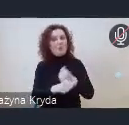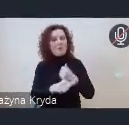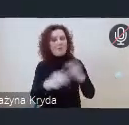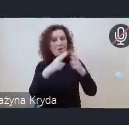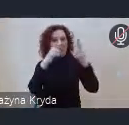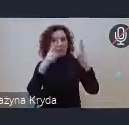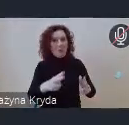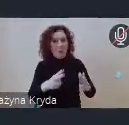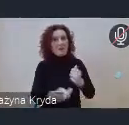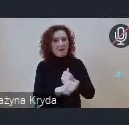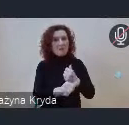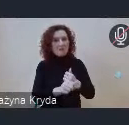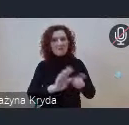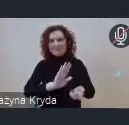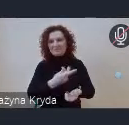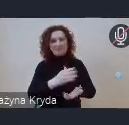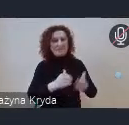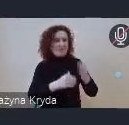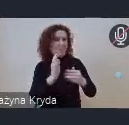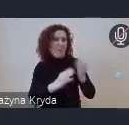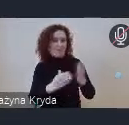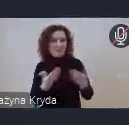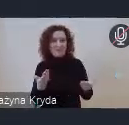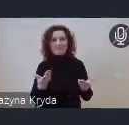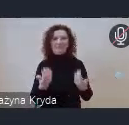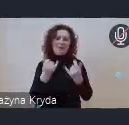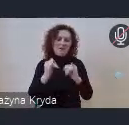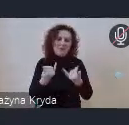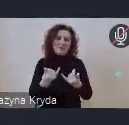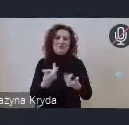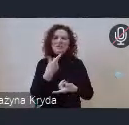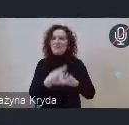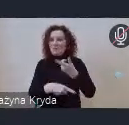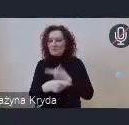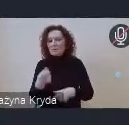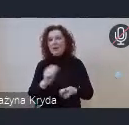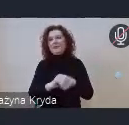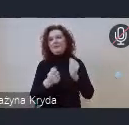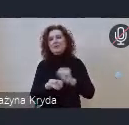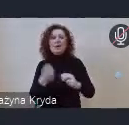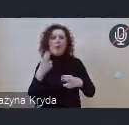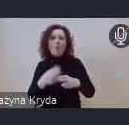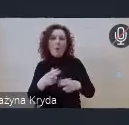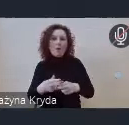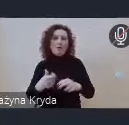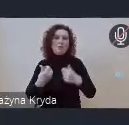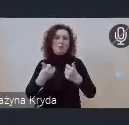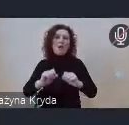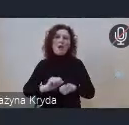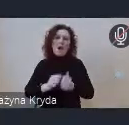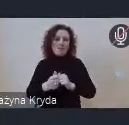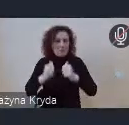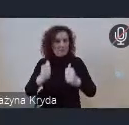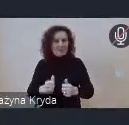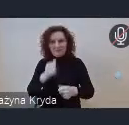pewnych czy niepełnosprawności czy chorób Czy stanów ani nie jesteśmy w stanie wyleczyć ani przewidzieć co się stanie i tak dalej